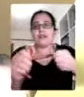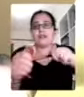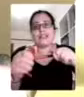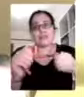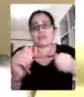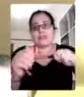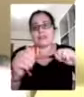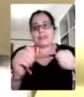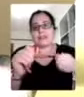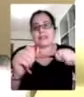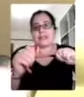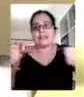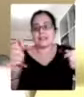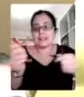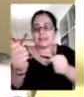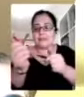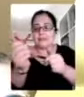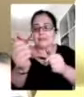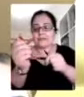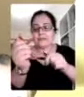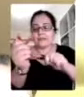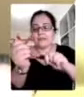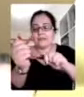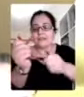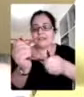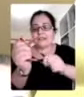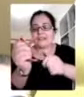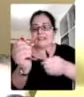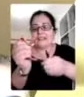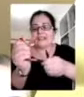böyle oyunlar yapıyorum ben kendi kendime.